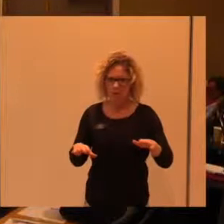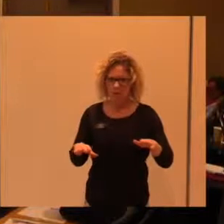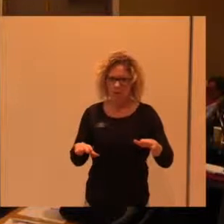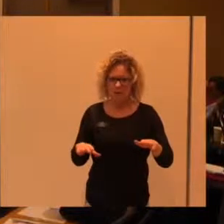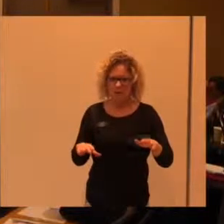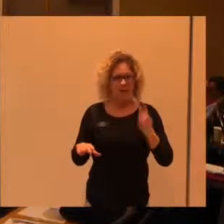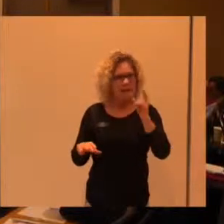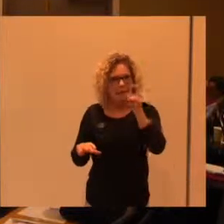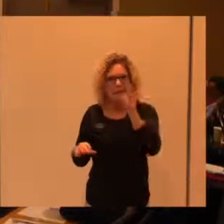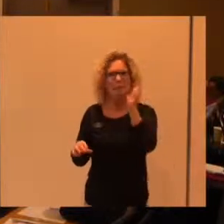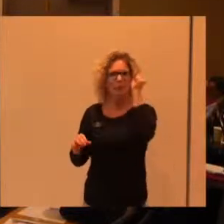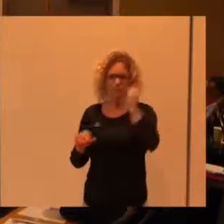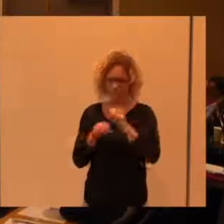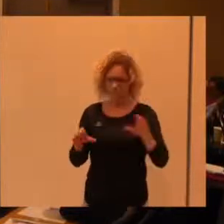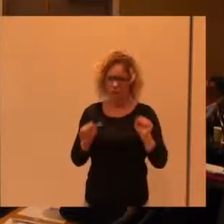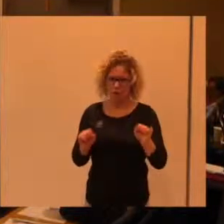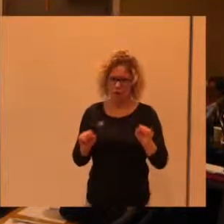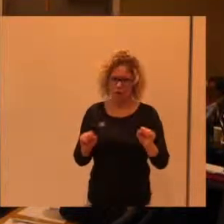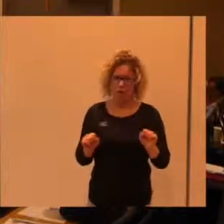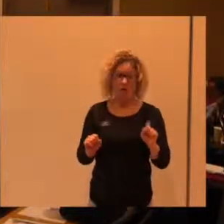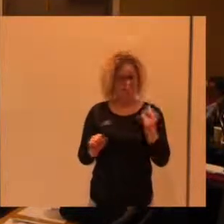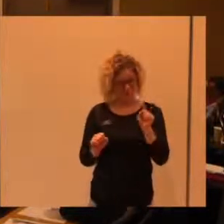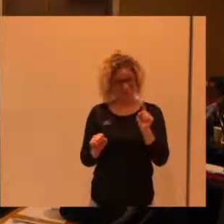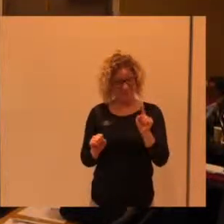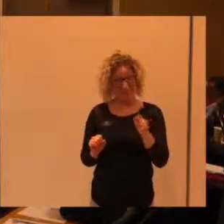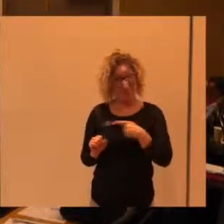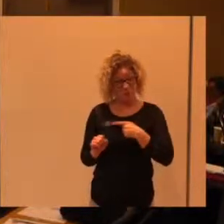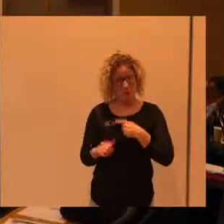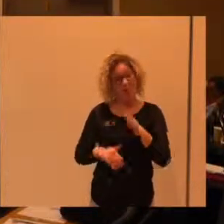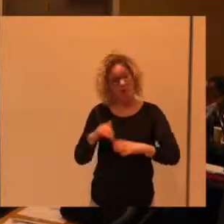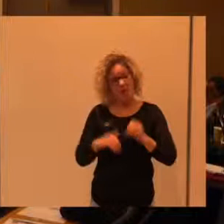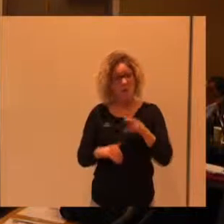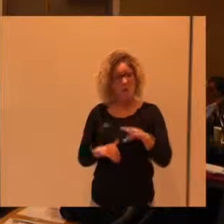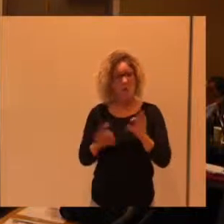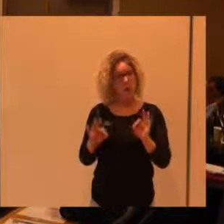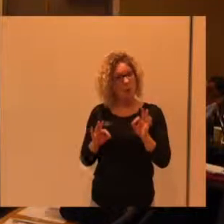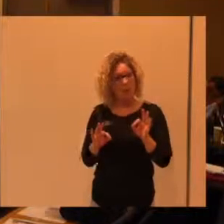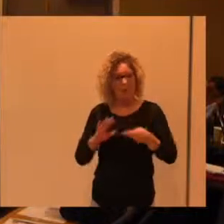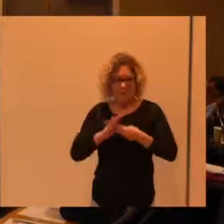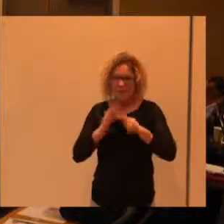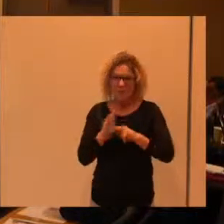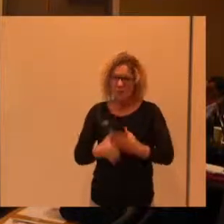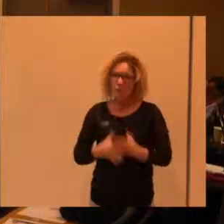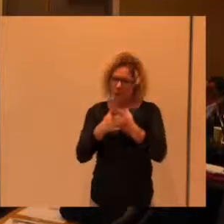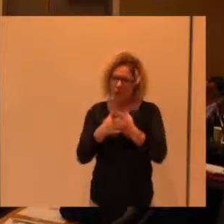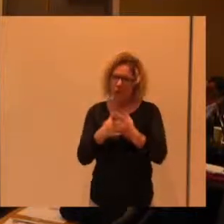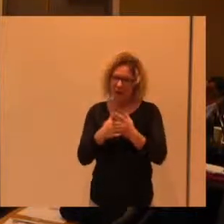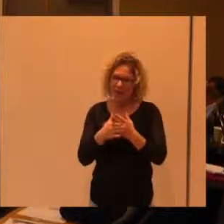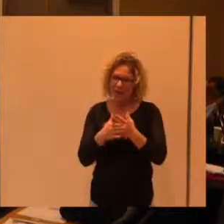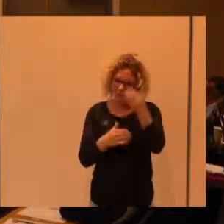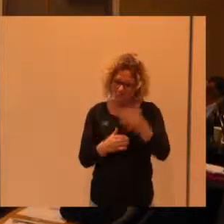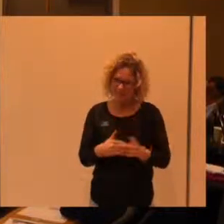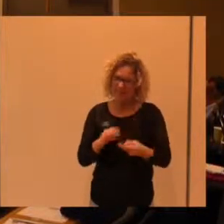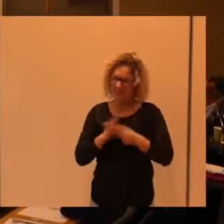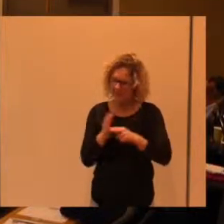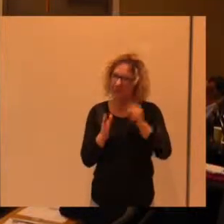komma till informationen. Och där har vi ganska mycket av hur man tekniskt bygger saker. Alltså det tekniska